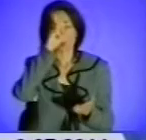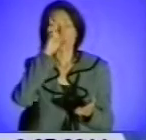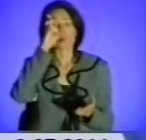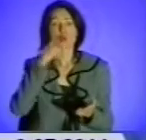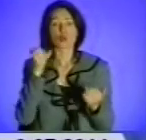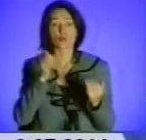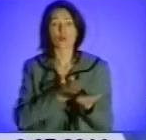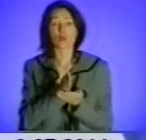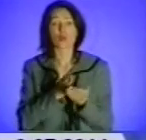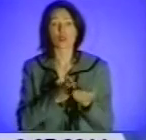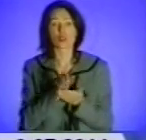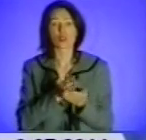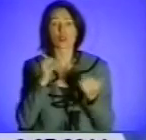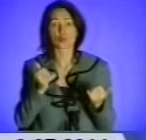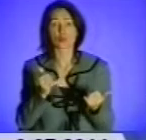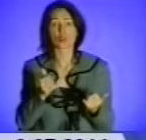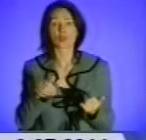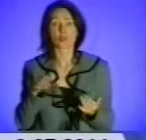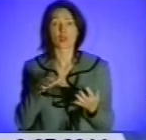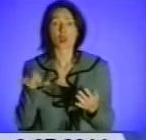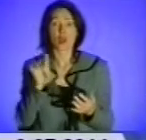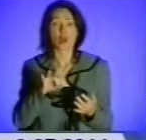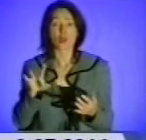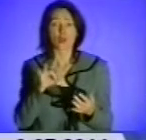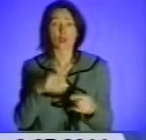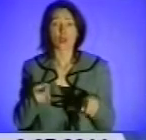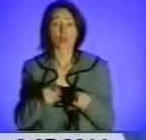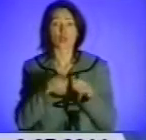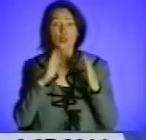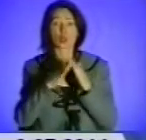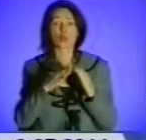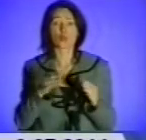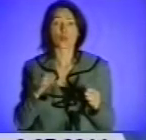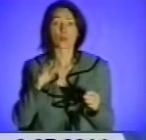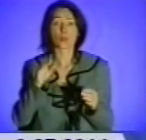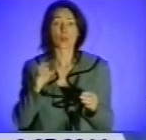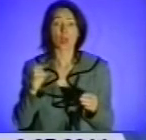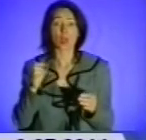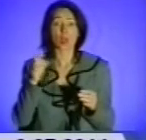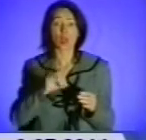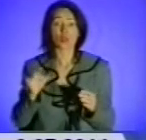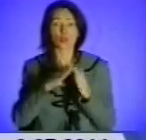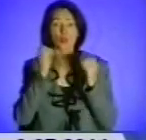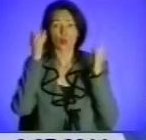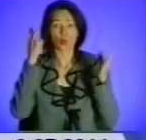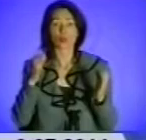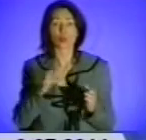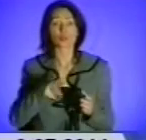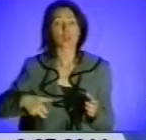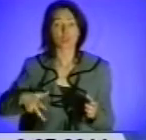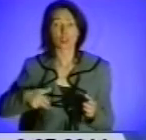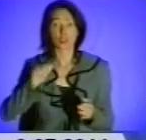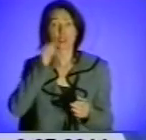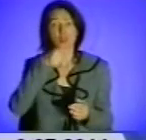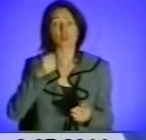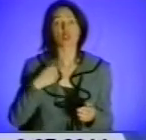Заліщицького району, а також у районному будинку культури в Заліщиках. Завтра солдата похоронять. Зазначимо, в області триває дводенна